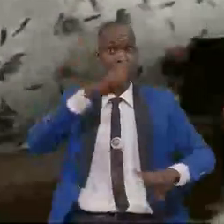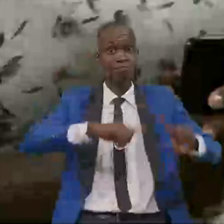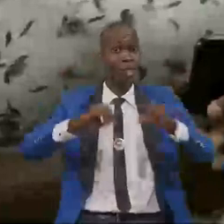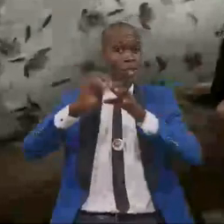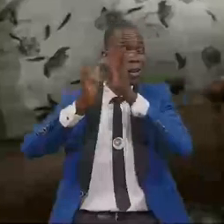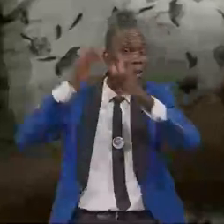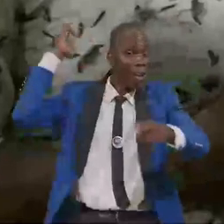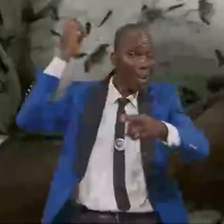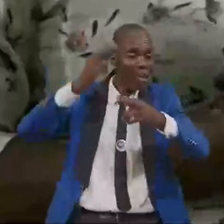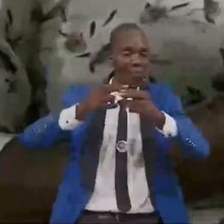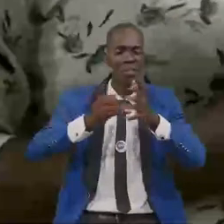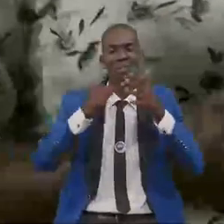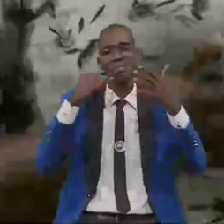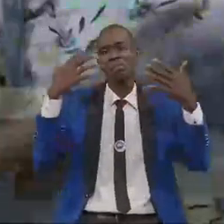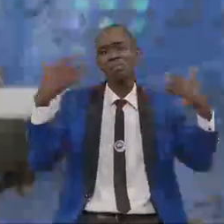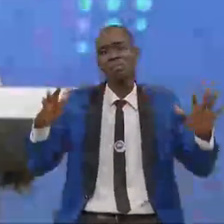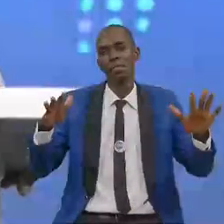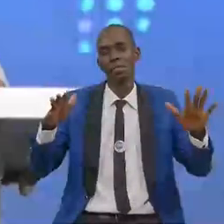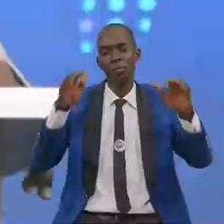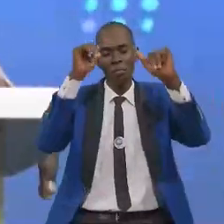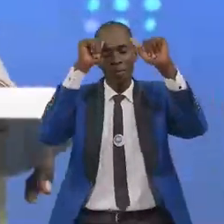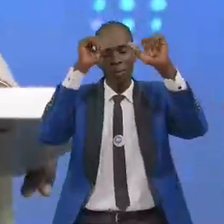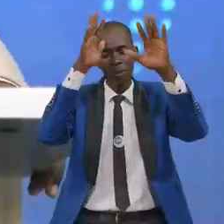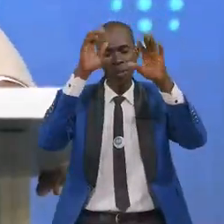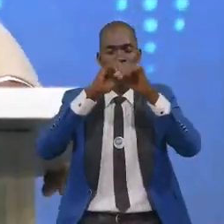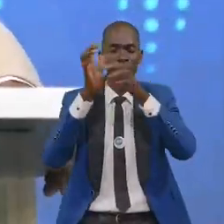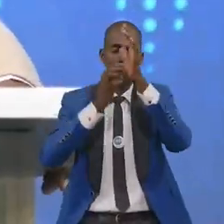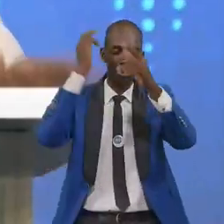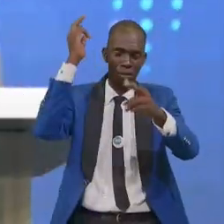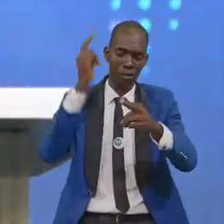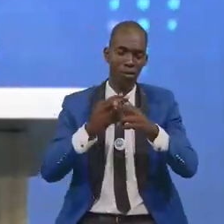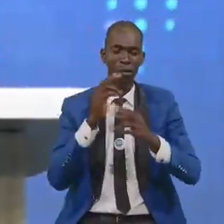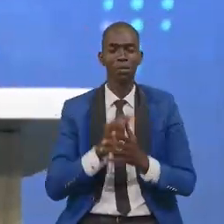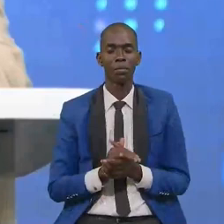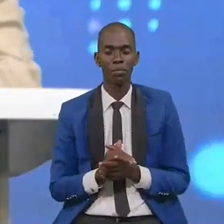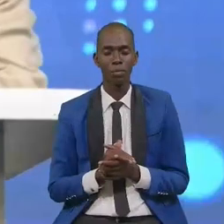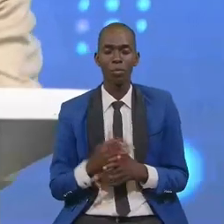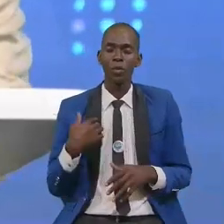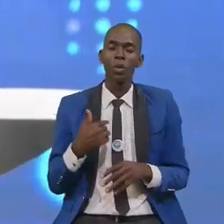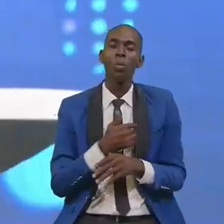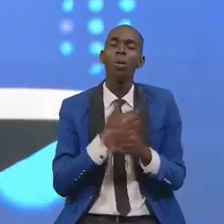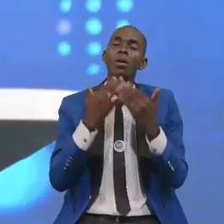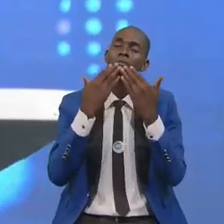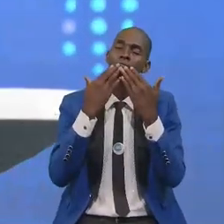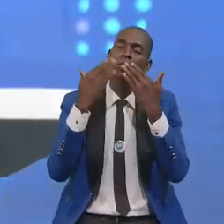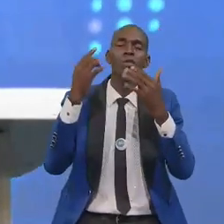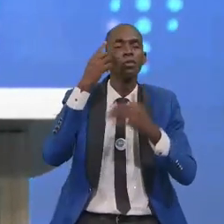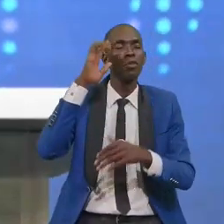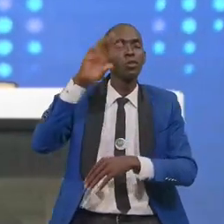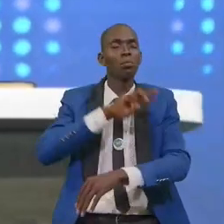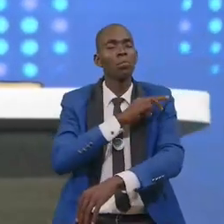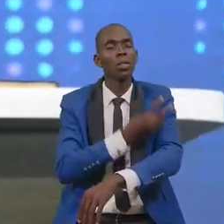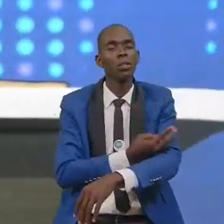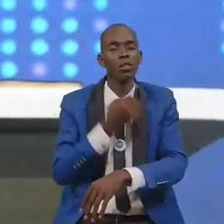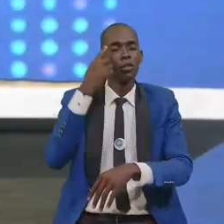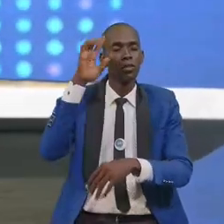Père au nom de Jésus nous te remercions pour ta puissance pour